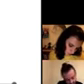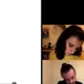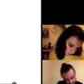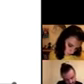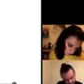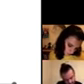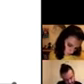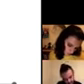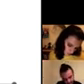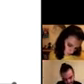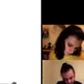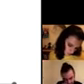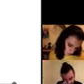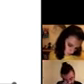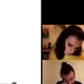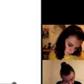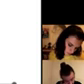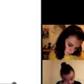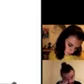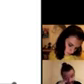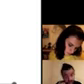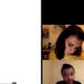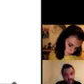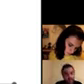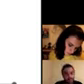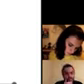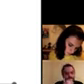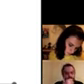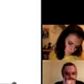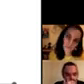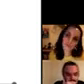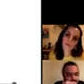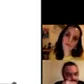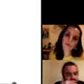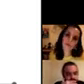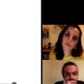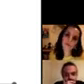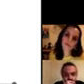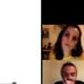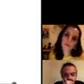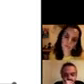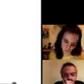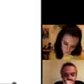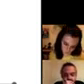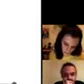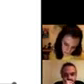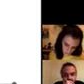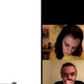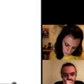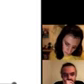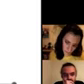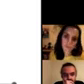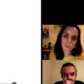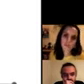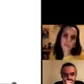alan. Bir de zamansal kısıtı da var. Bu aciliyet parantezi aslında bence ayrıca da konuşulması gereken bir şey. Vakit kalırsa ki sanmıyorum ama